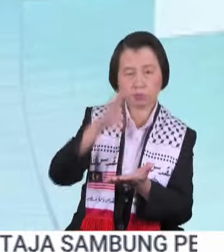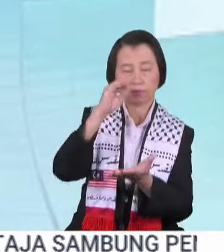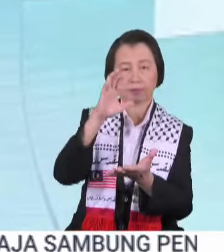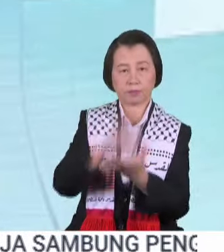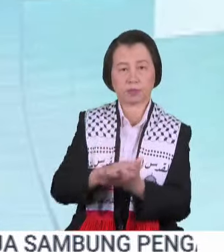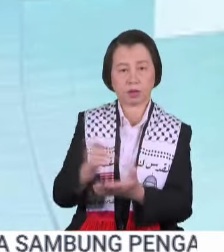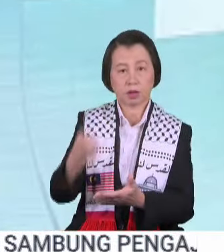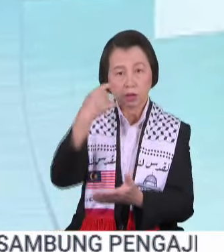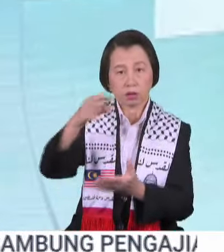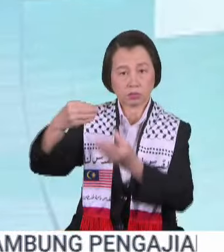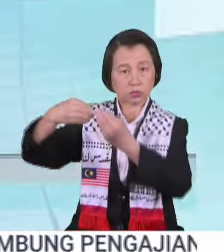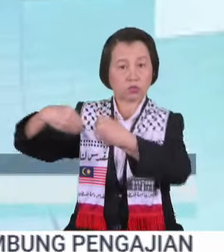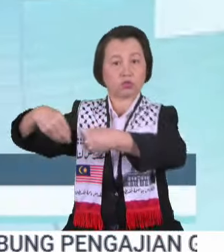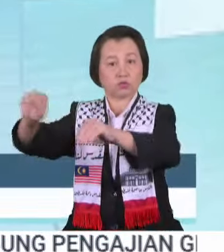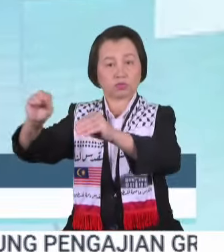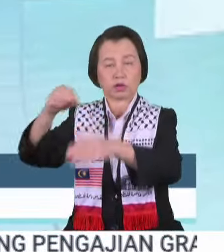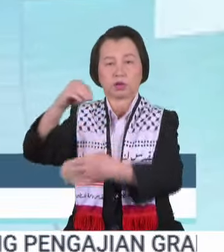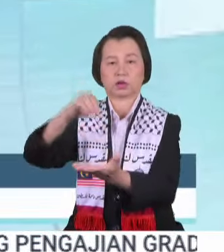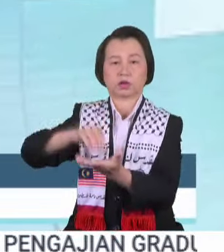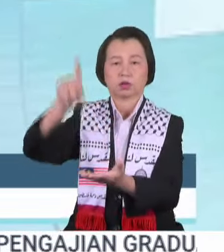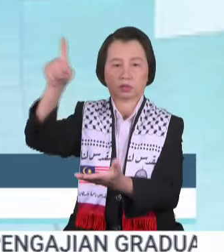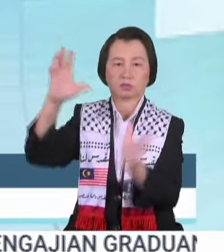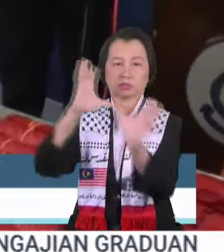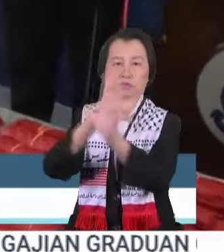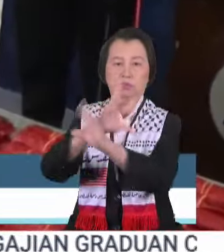dipercayai untuk dipasarkan di Sarawak.